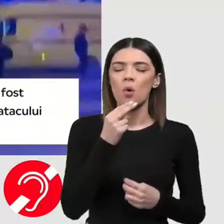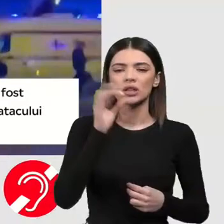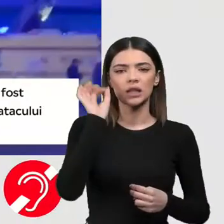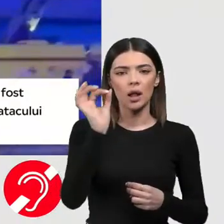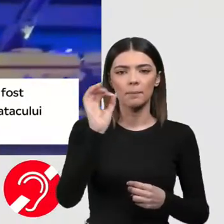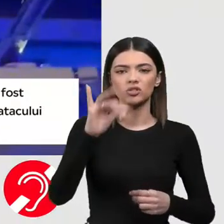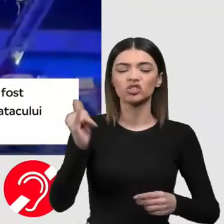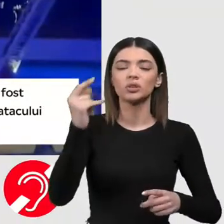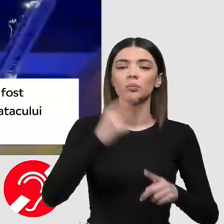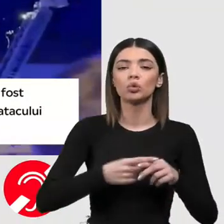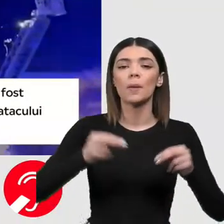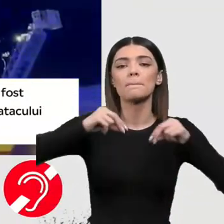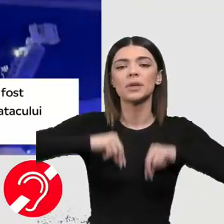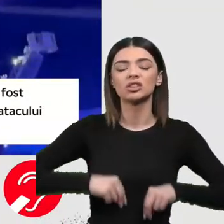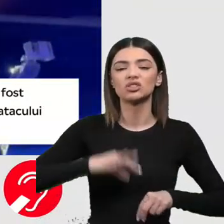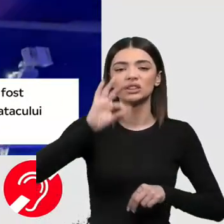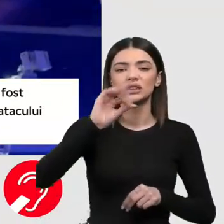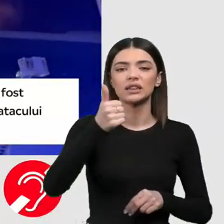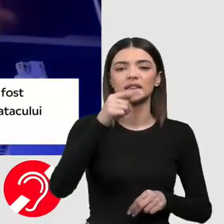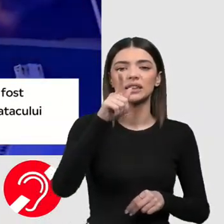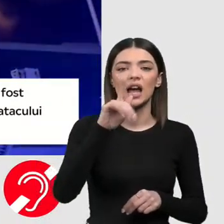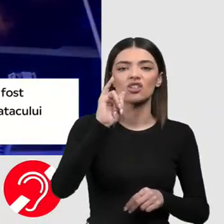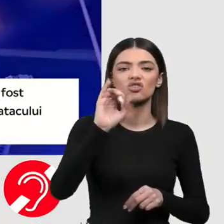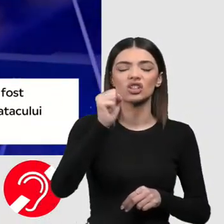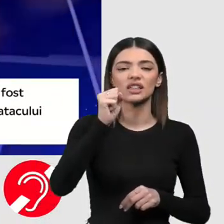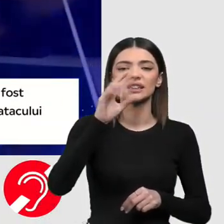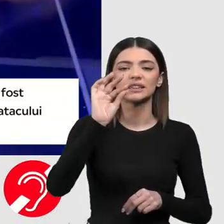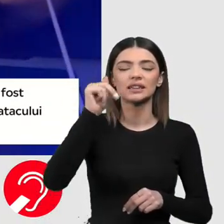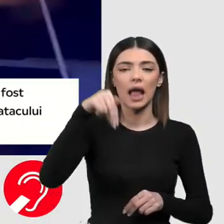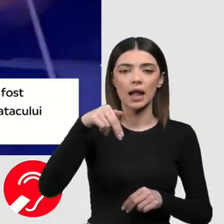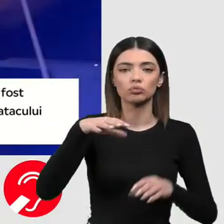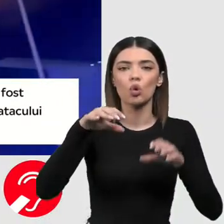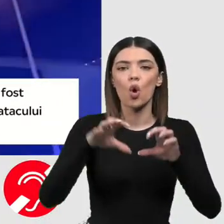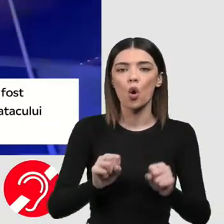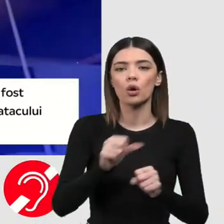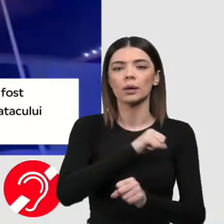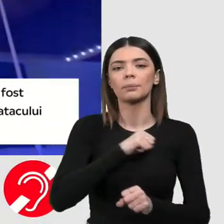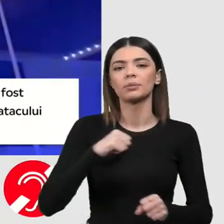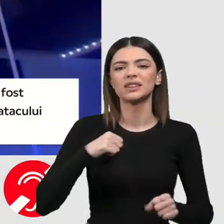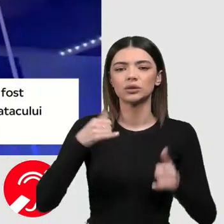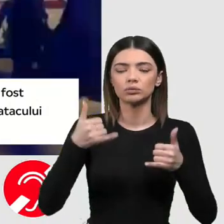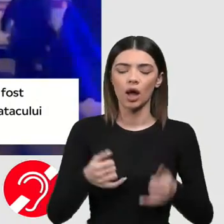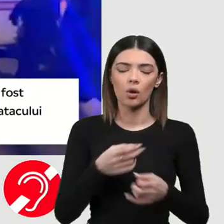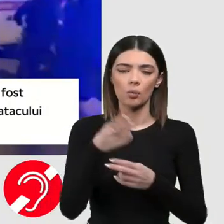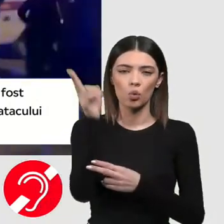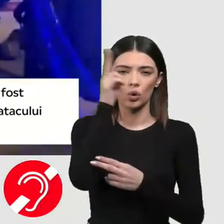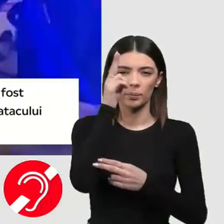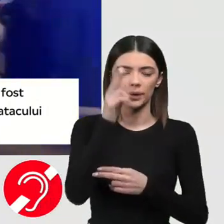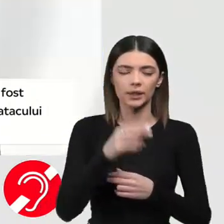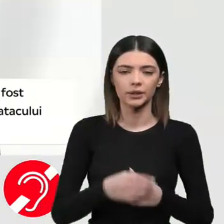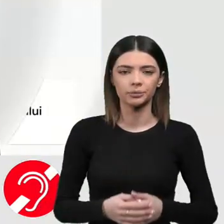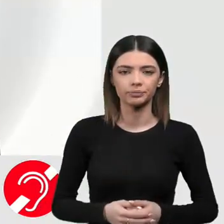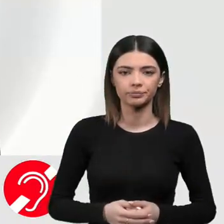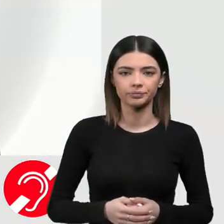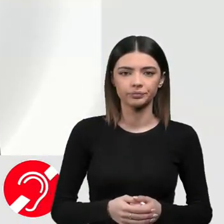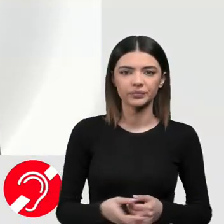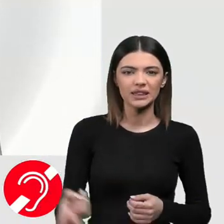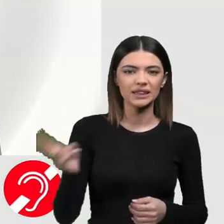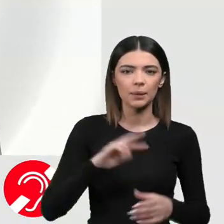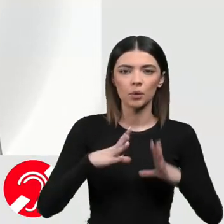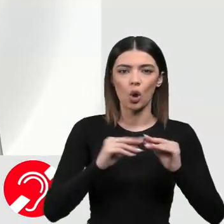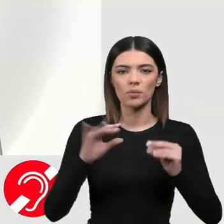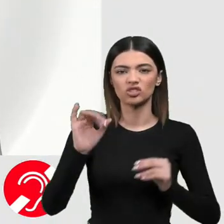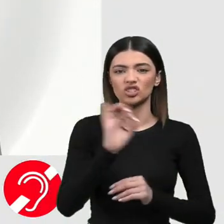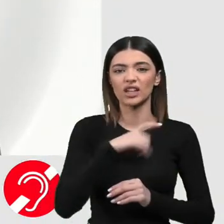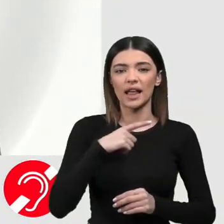Chiar președintele Tajikistanului se ocupă în mod personal de această anchetă.